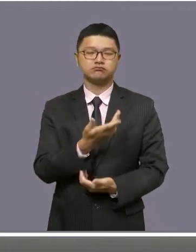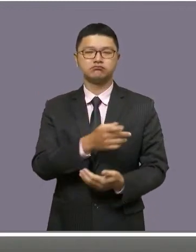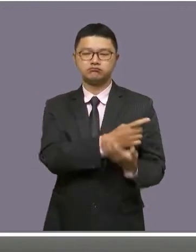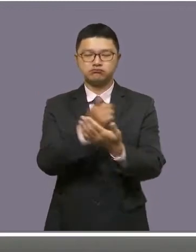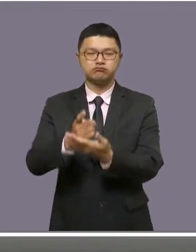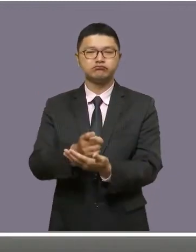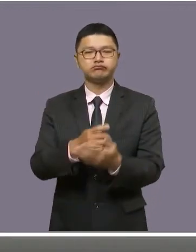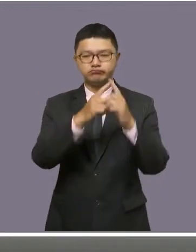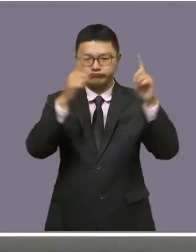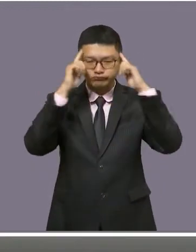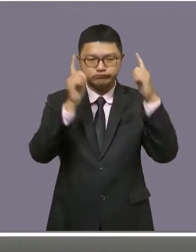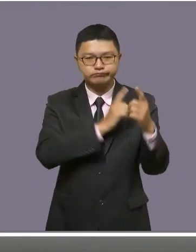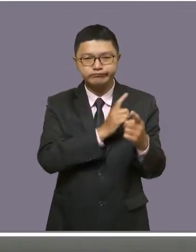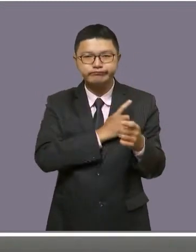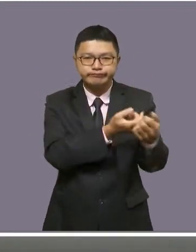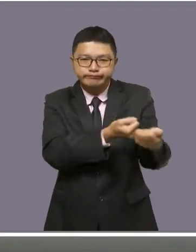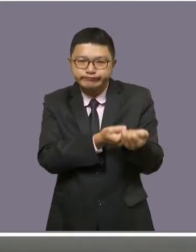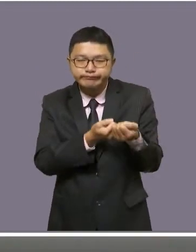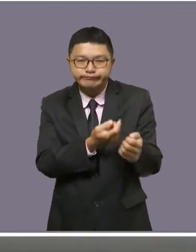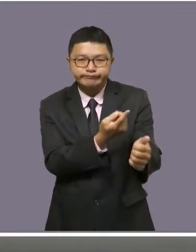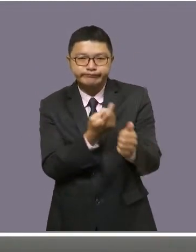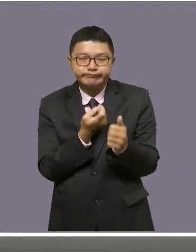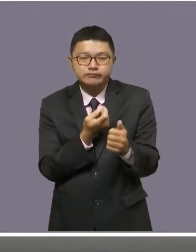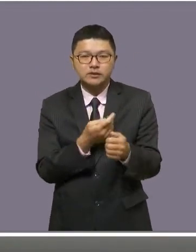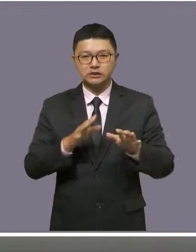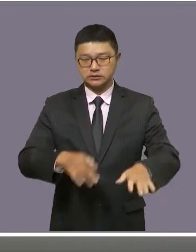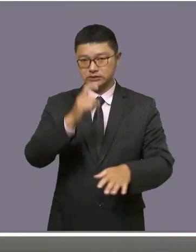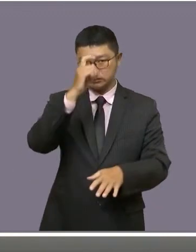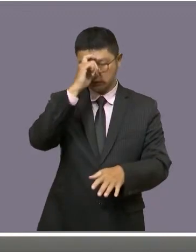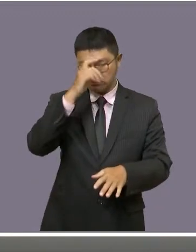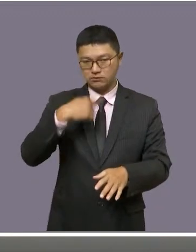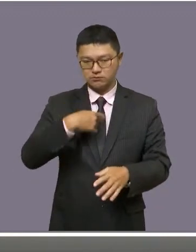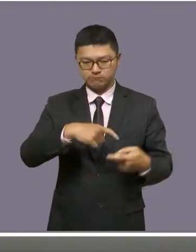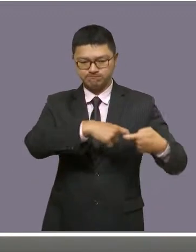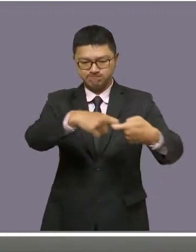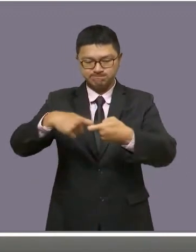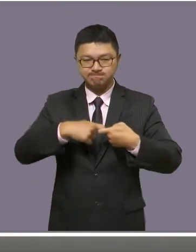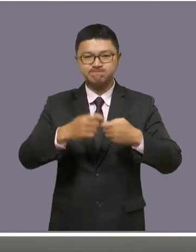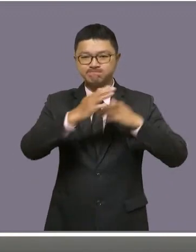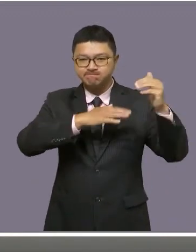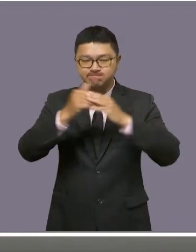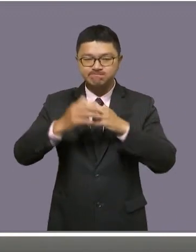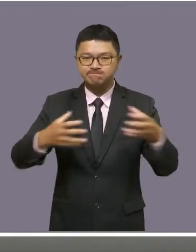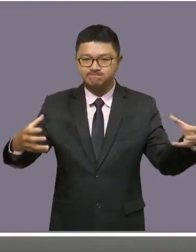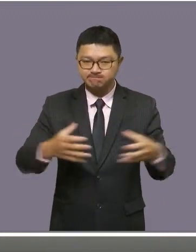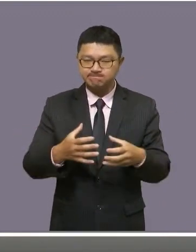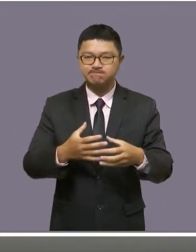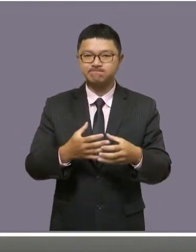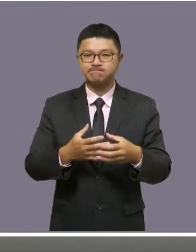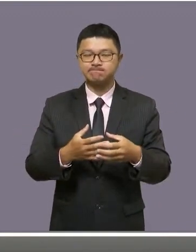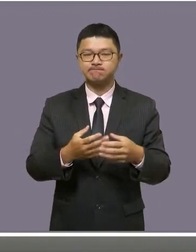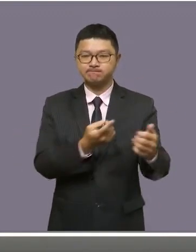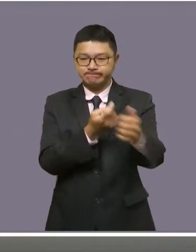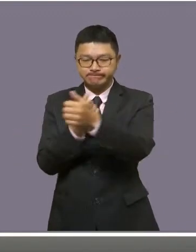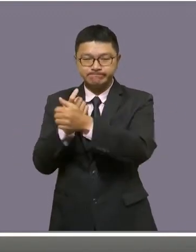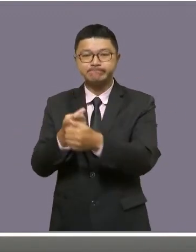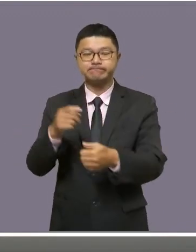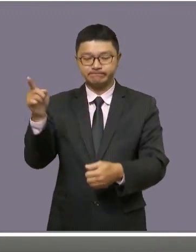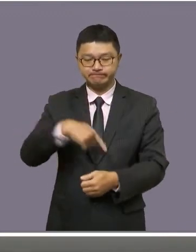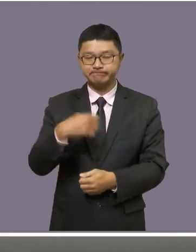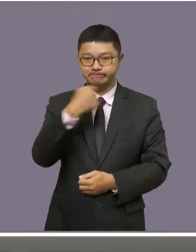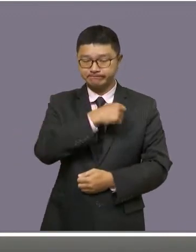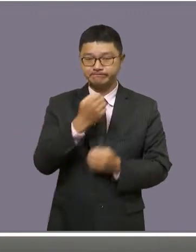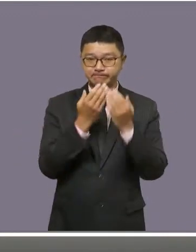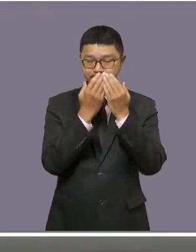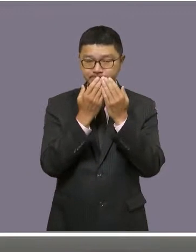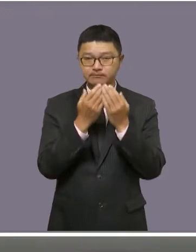我们的大学都是单打独斗，所以我们这次希望透过群体的力量一起来强化跟加强，所以我们会